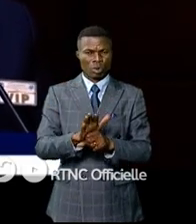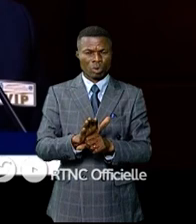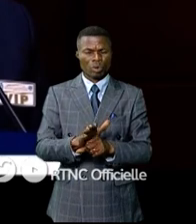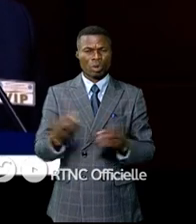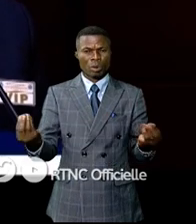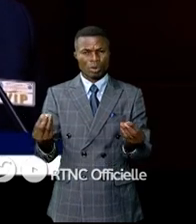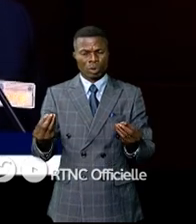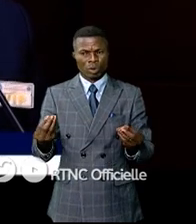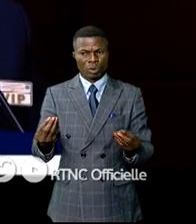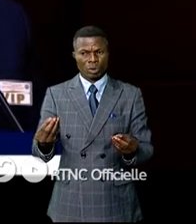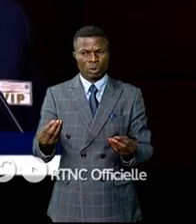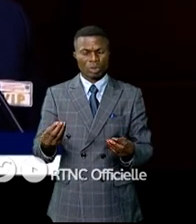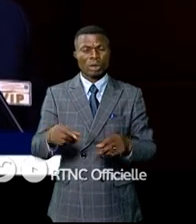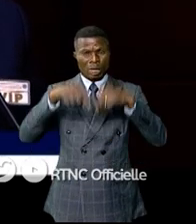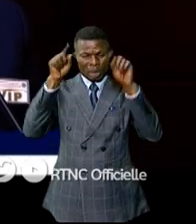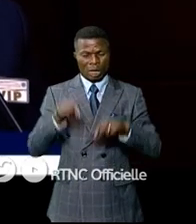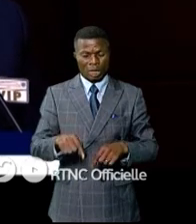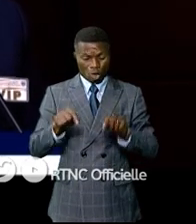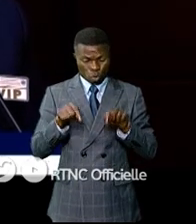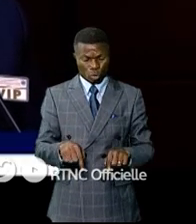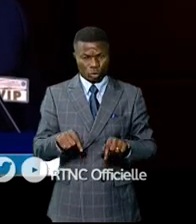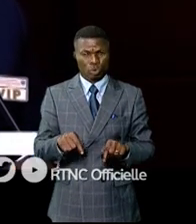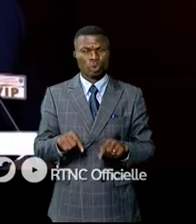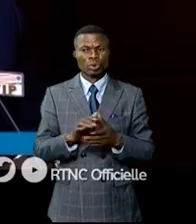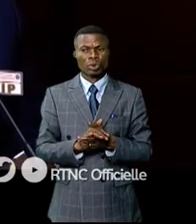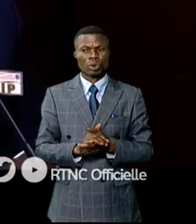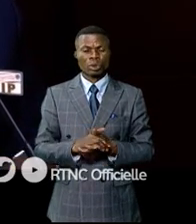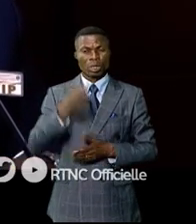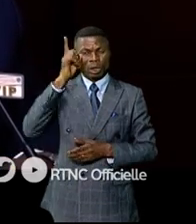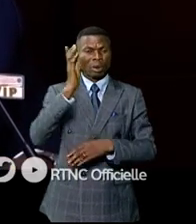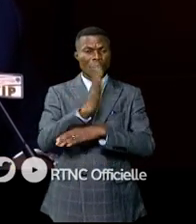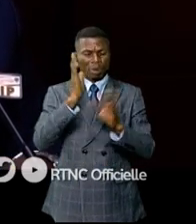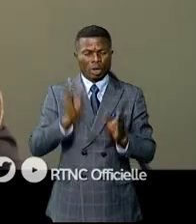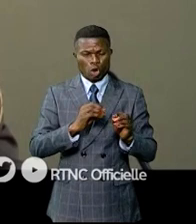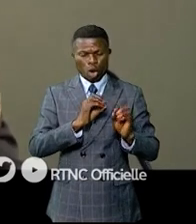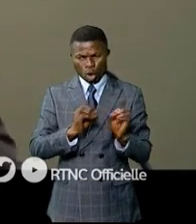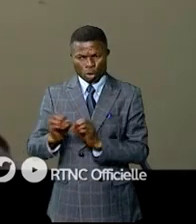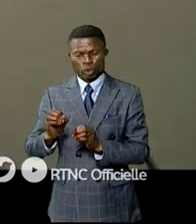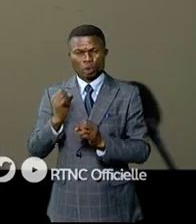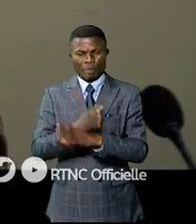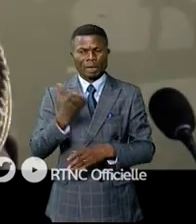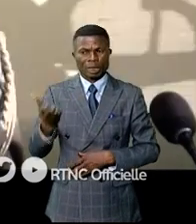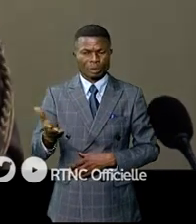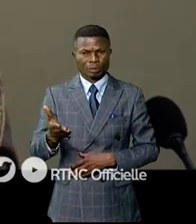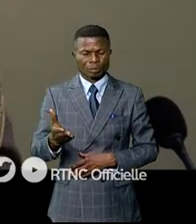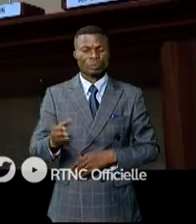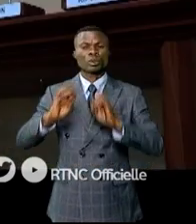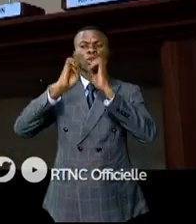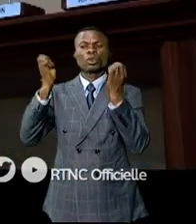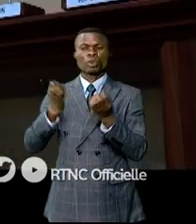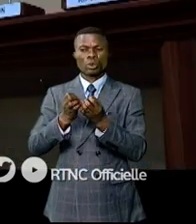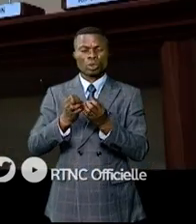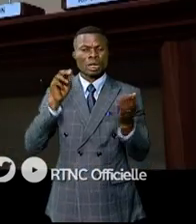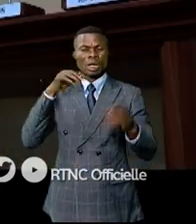que cette année, aujourd'hui, le premier conseil se tienne. Signalons que le CHESD poursuit